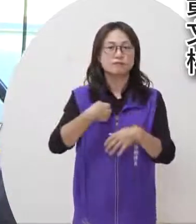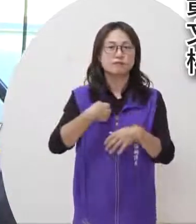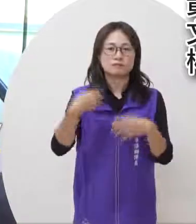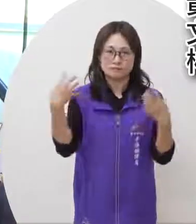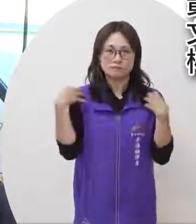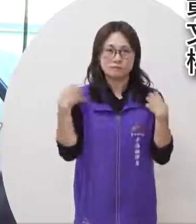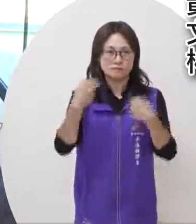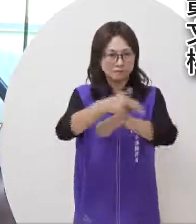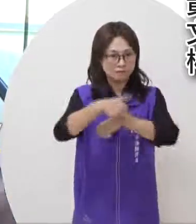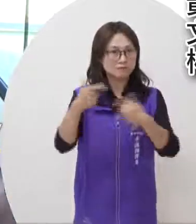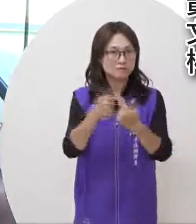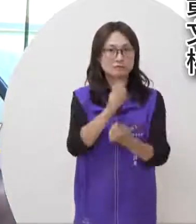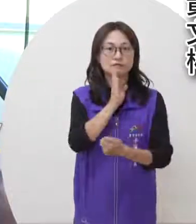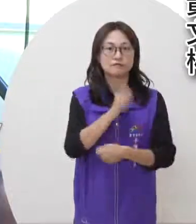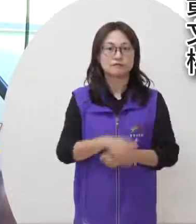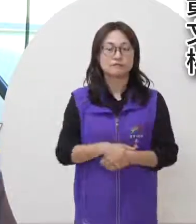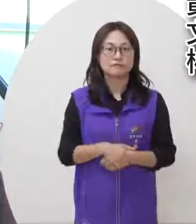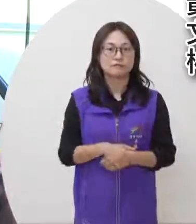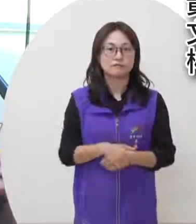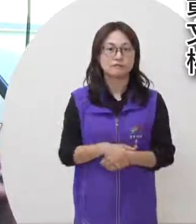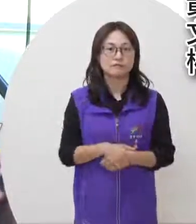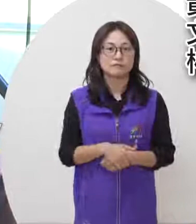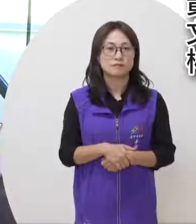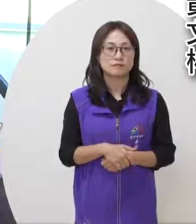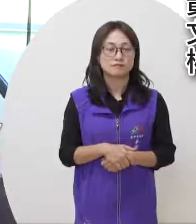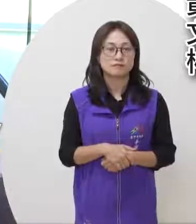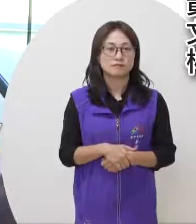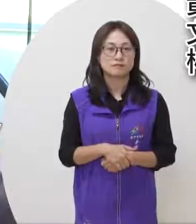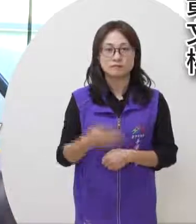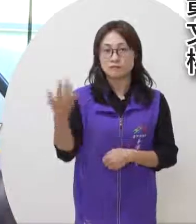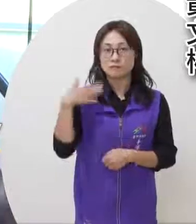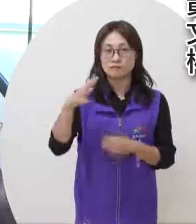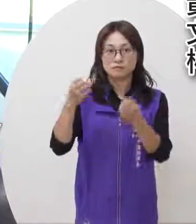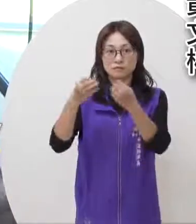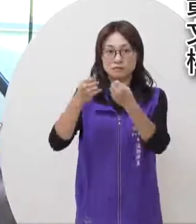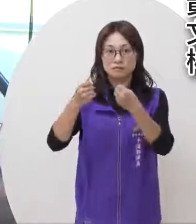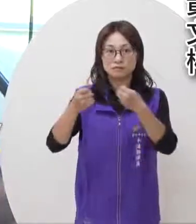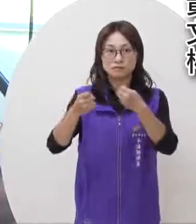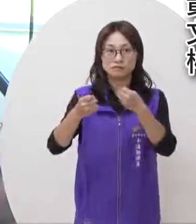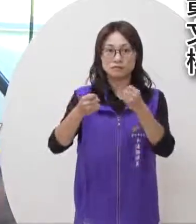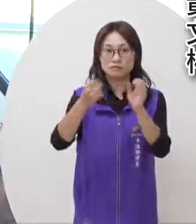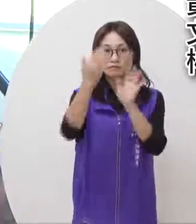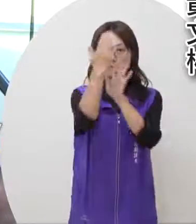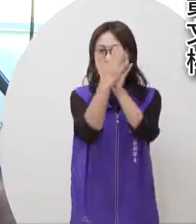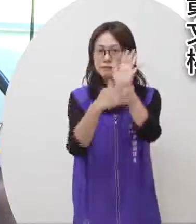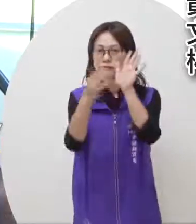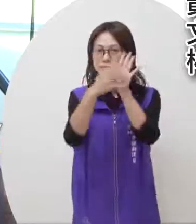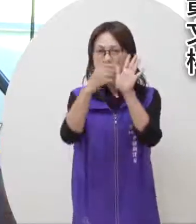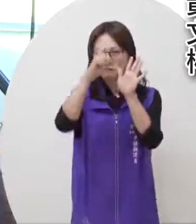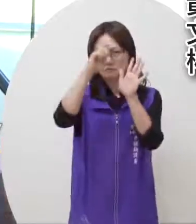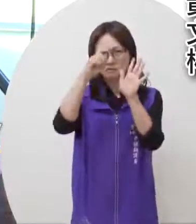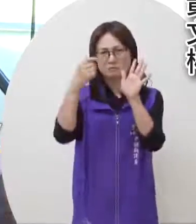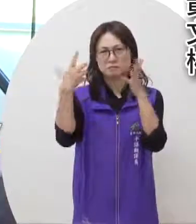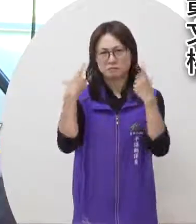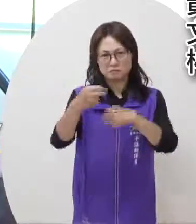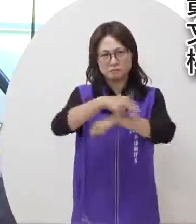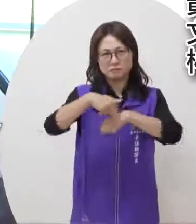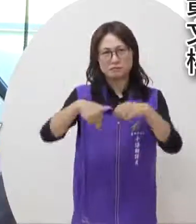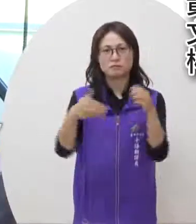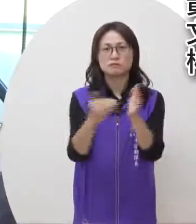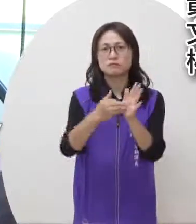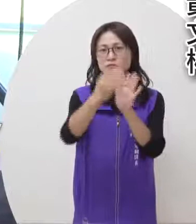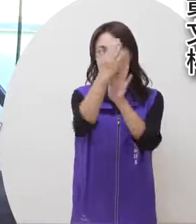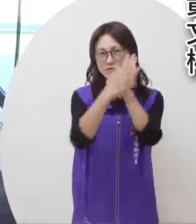划设计的。那之前有讨论到这个意向的部分想要拆除，那议会有一些意